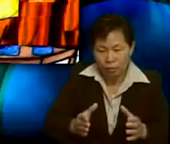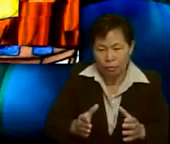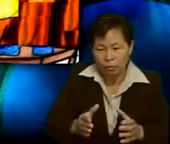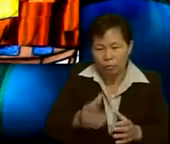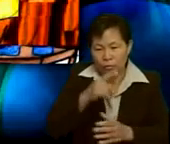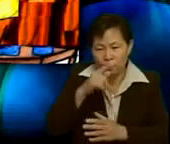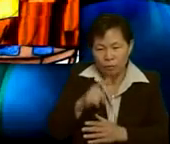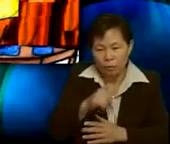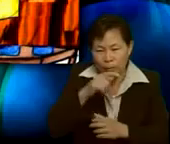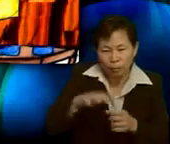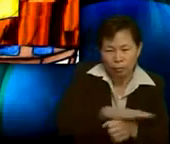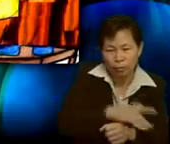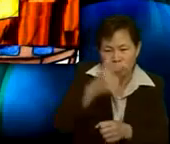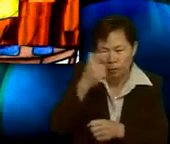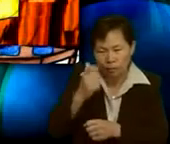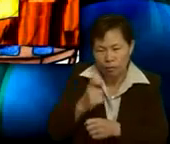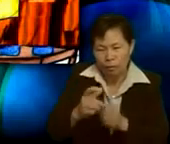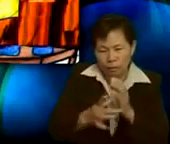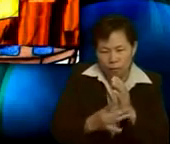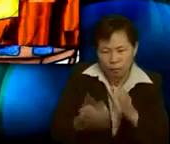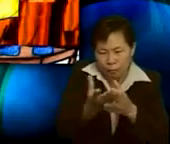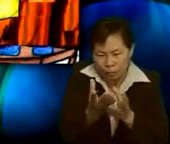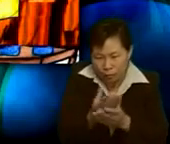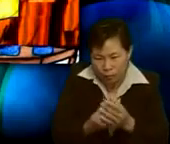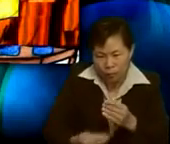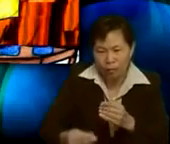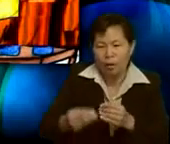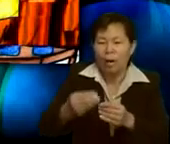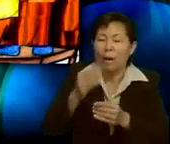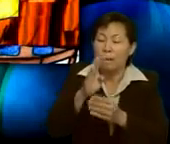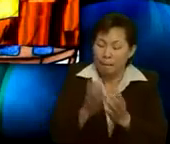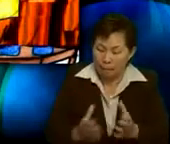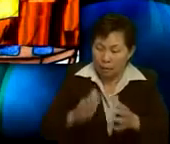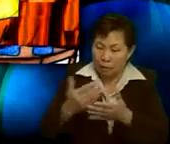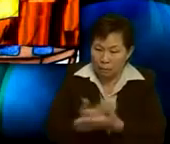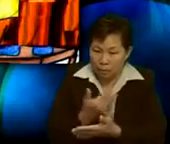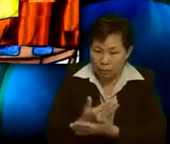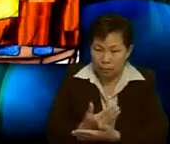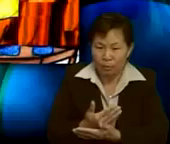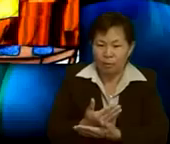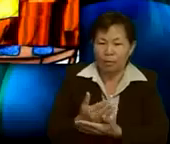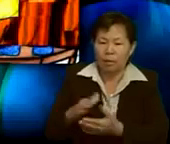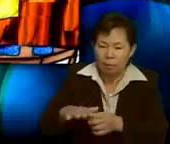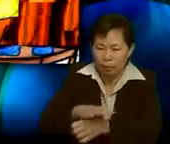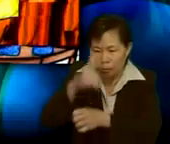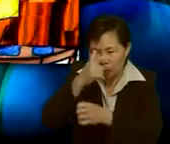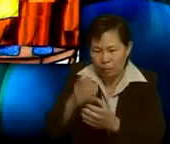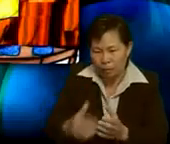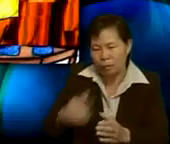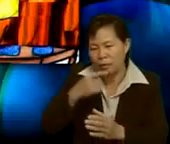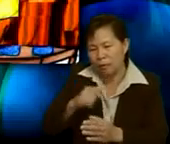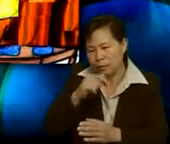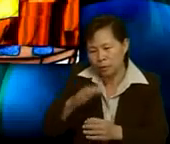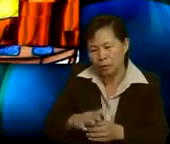penuh kerana bekas kamu baru. Sedikit minyak menyerap ke dalam bekas yang baru. Bekas Somphone pula penuh kerana bekas yang